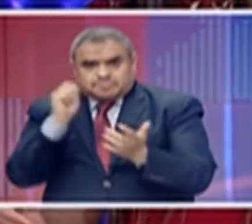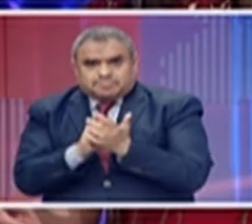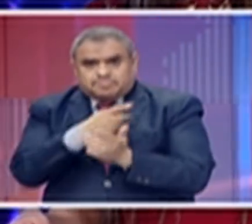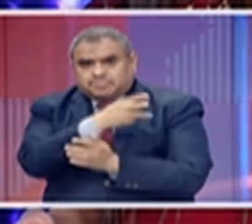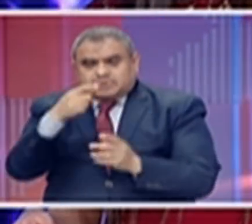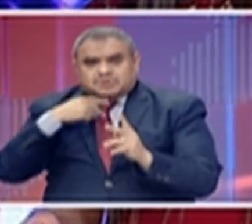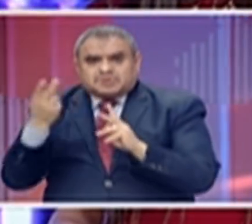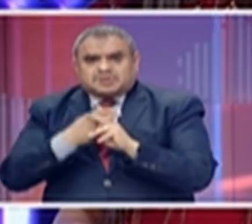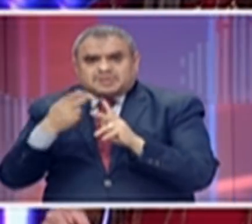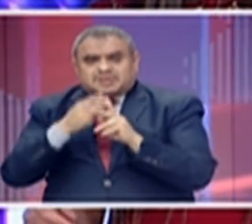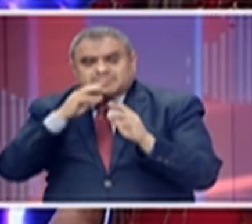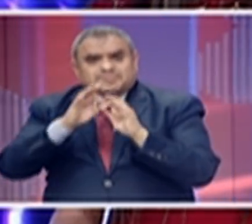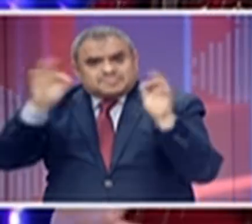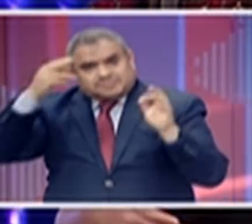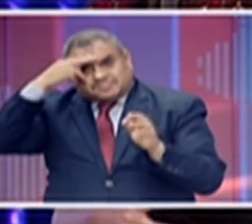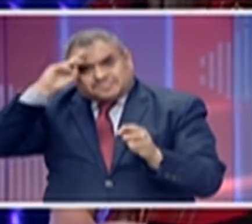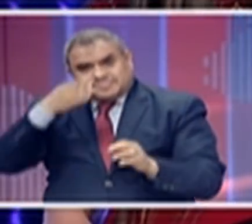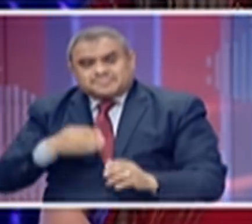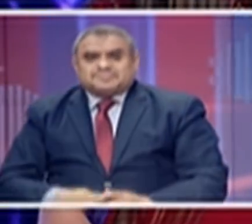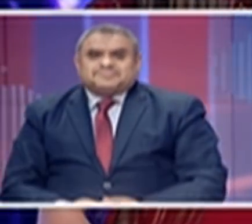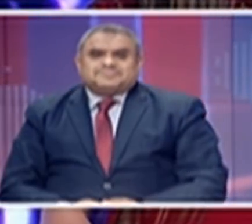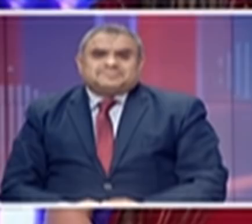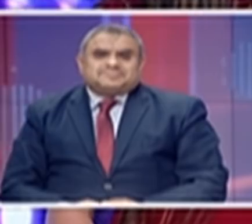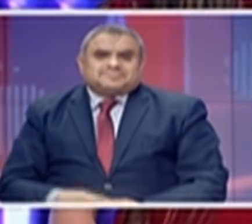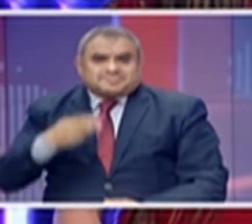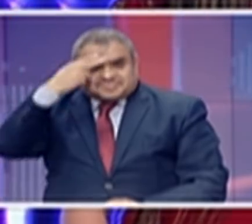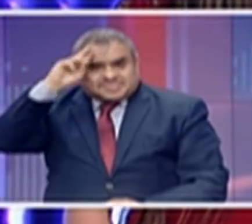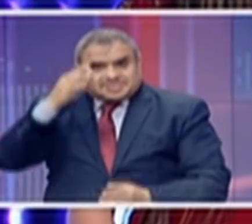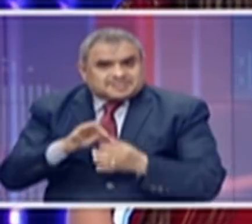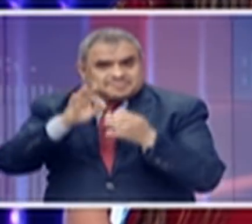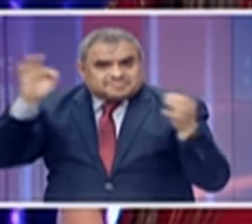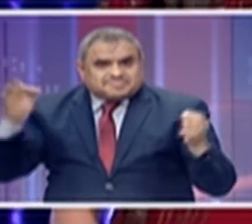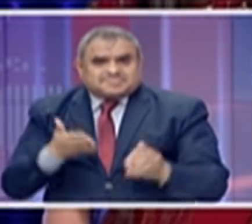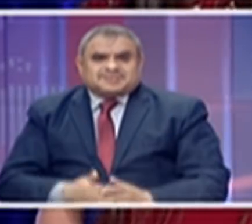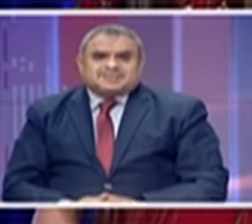الناس دلوقتي عرفت أنا هتكلم على مين. هنتكلم على مين؟